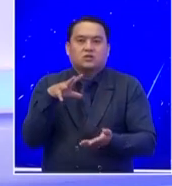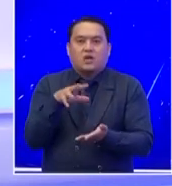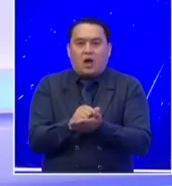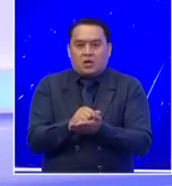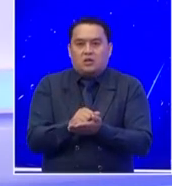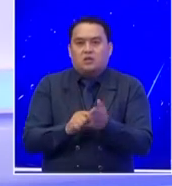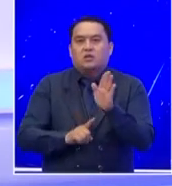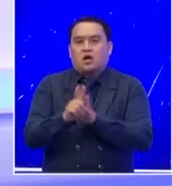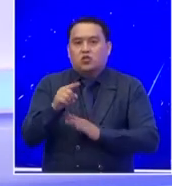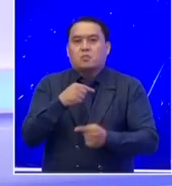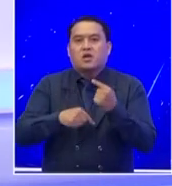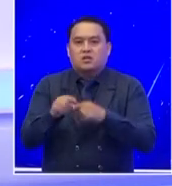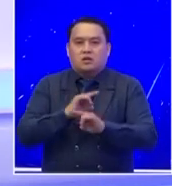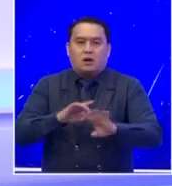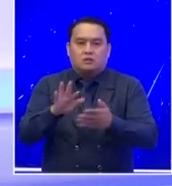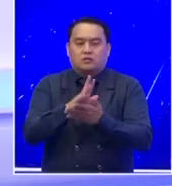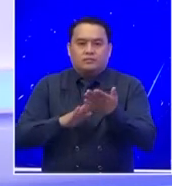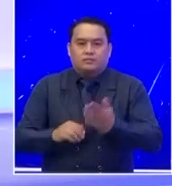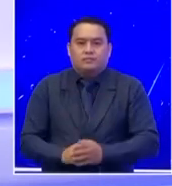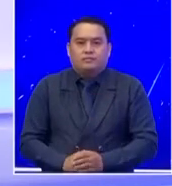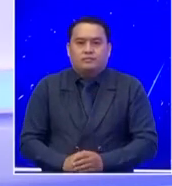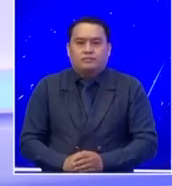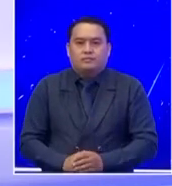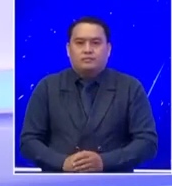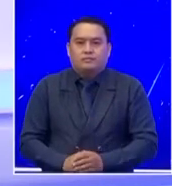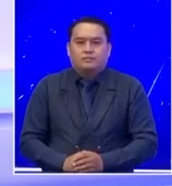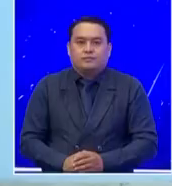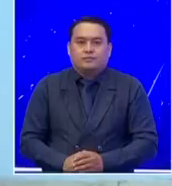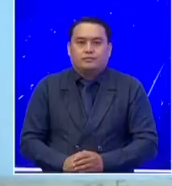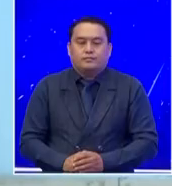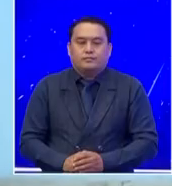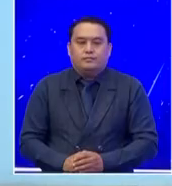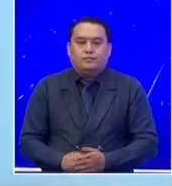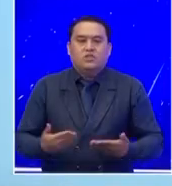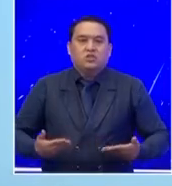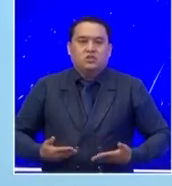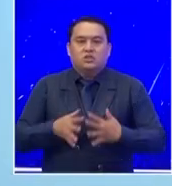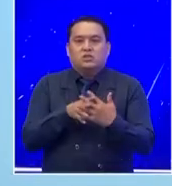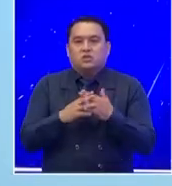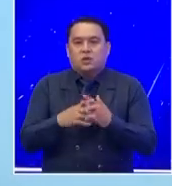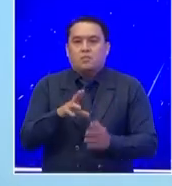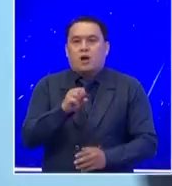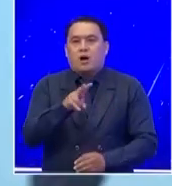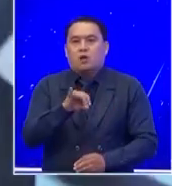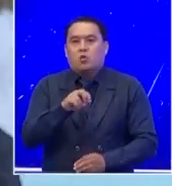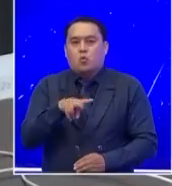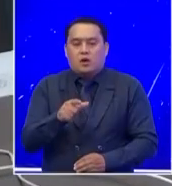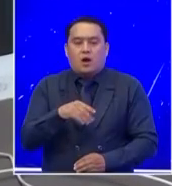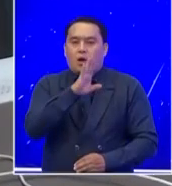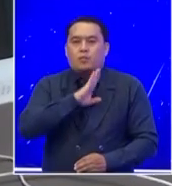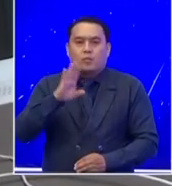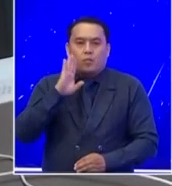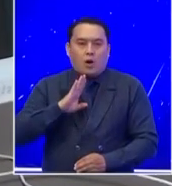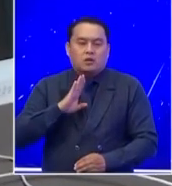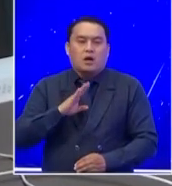заняться начинающие бизнесмены, расскажет мой коллега Анора Магильдинов. Жительница села Надек Бахаргуль Халметова – многодетная мать.